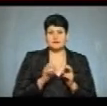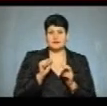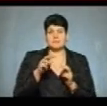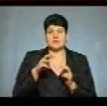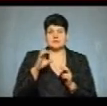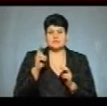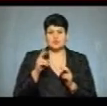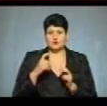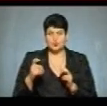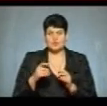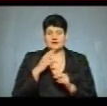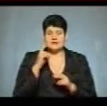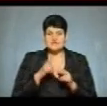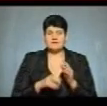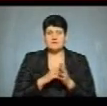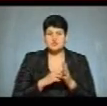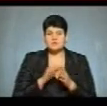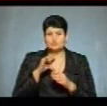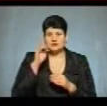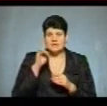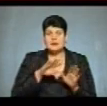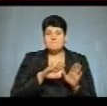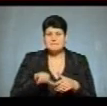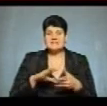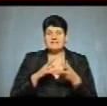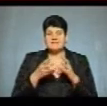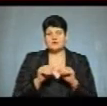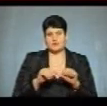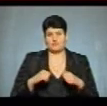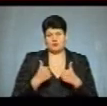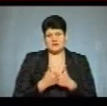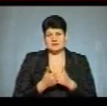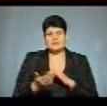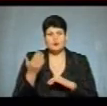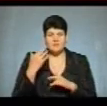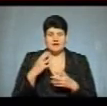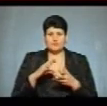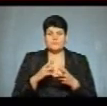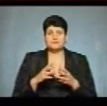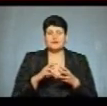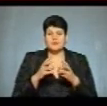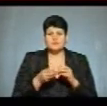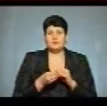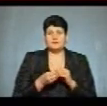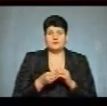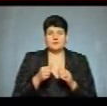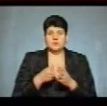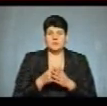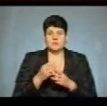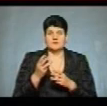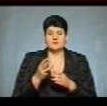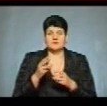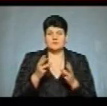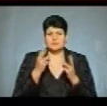Мастюх. Остаточна причина пожежі буде відома після висновків комісії. За попередньою версією Андрія Мастюха, до пожежі тролейбуса